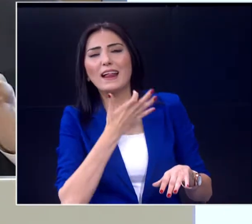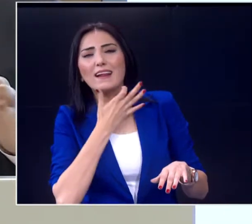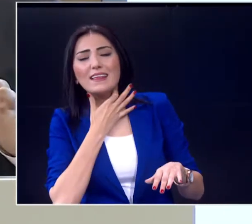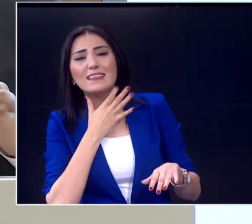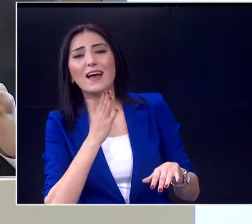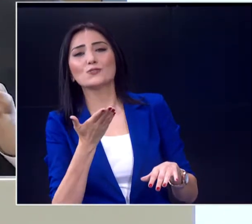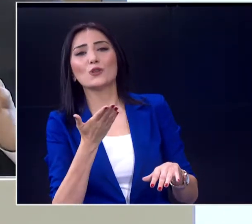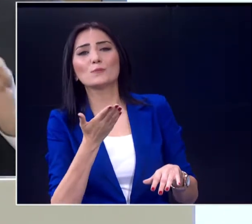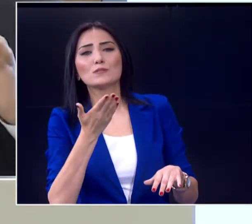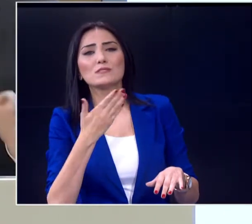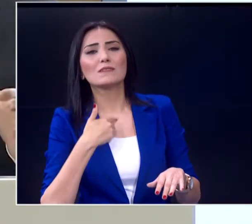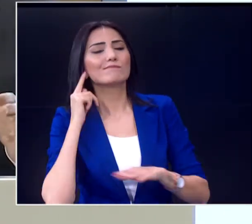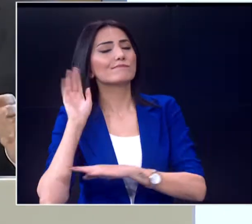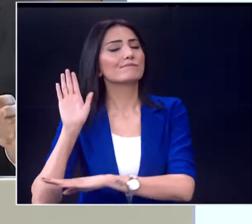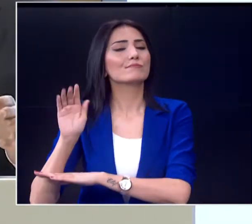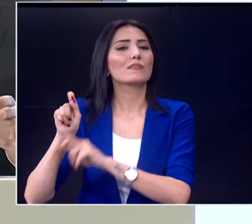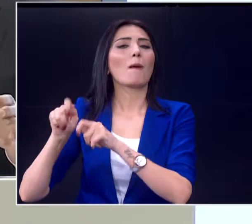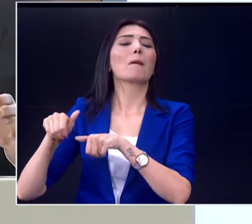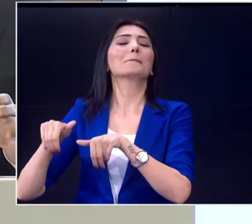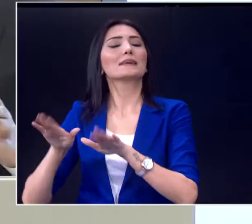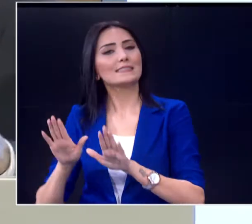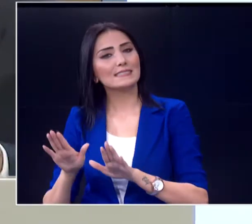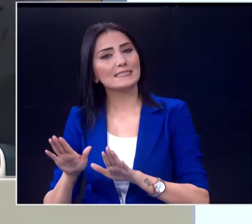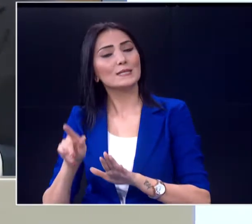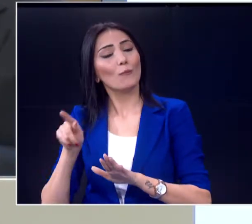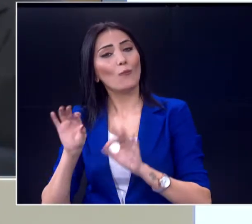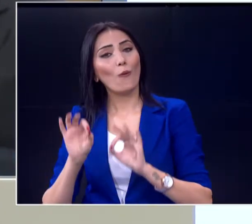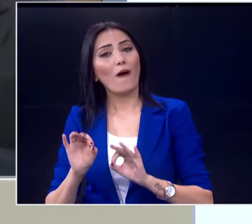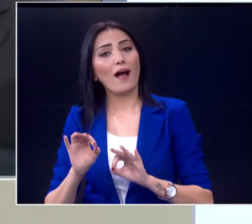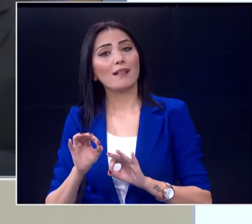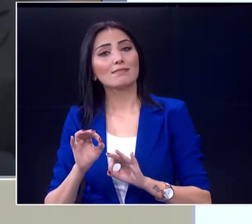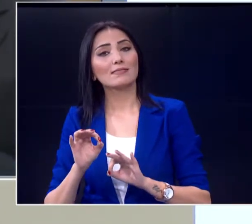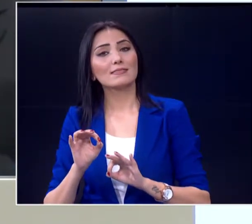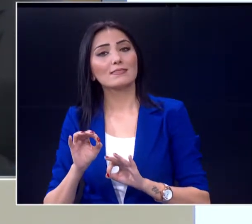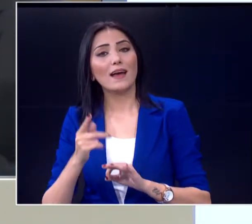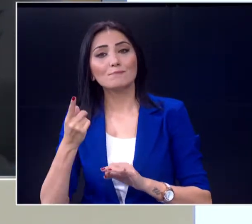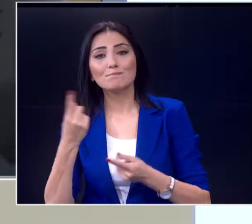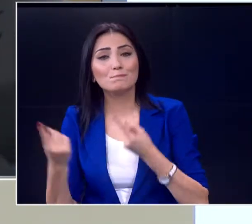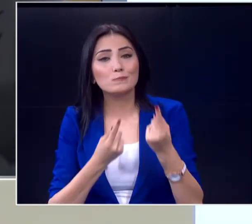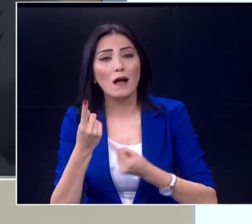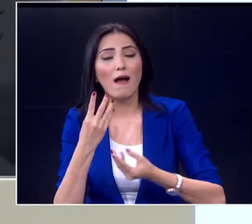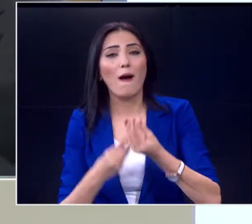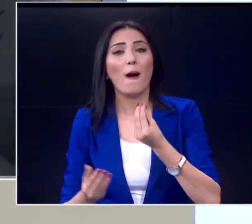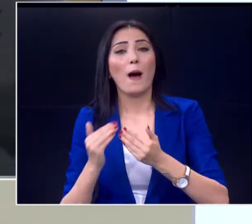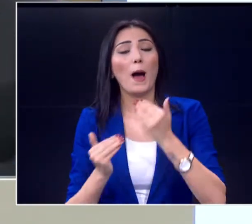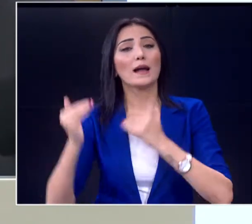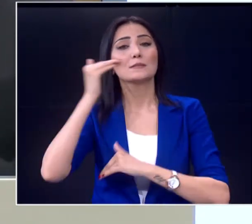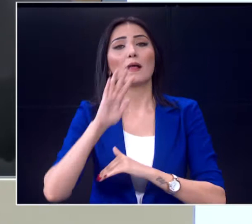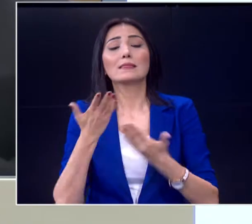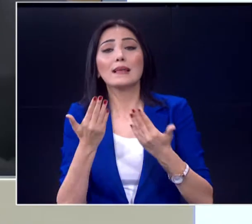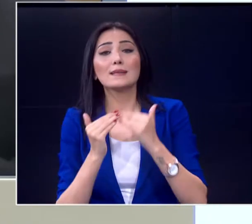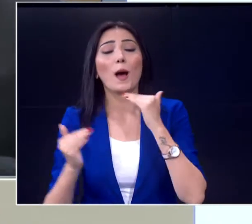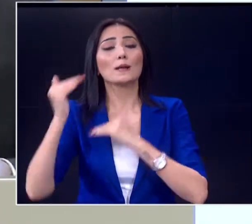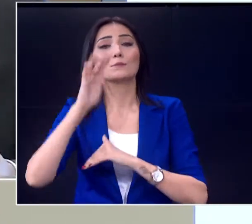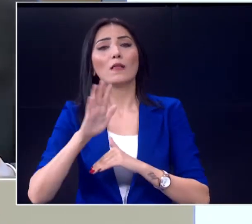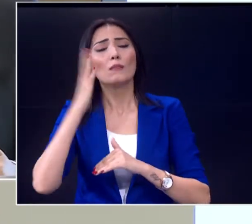İhtiyaçları yok sayamayız. O halde kaynaklarımızı arttıracağız. Nasıl